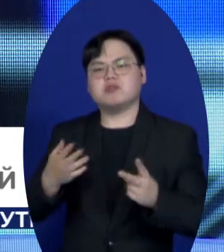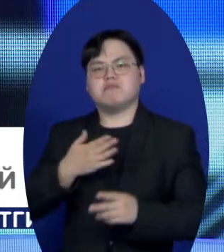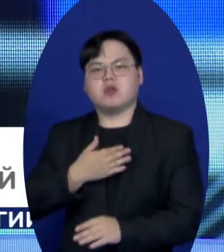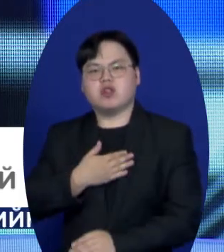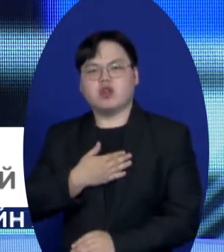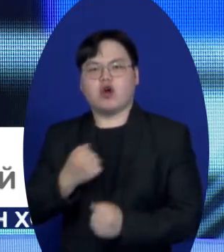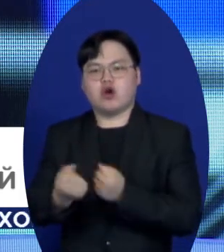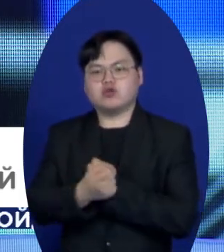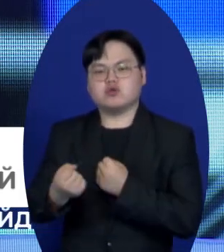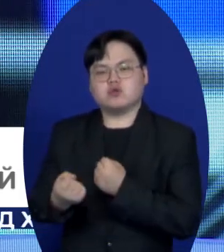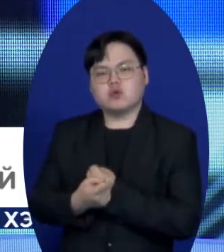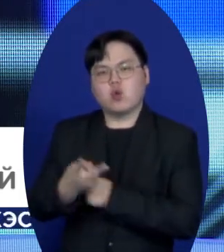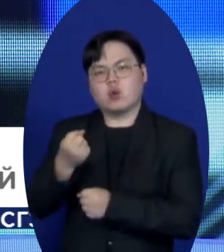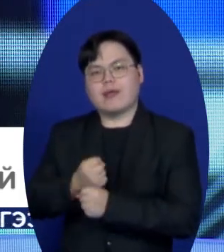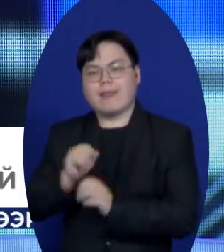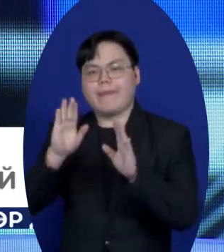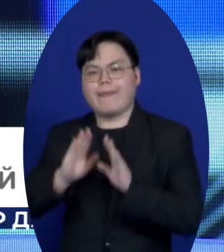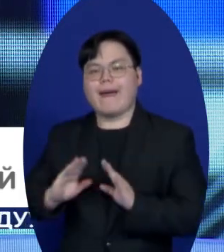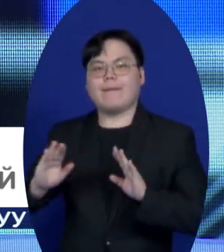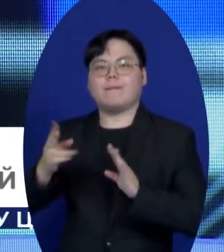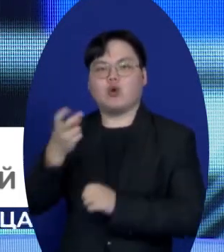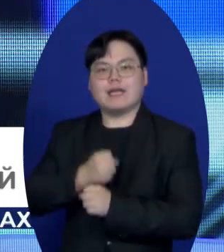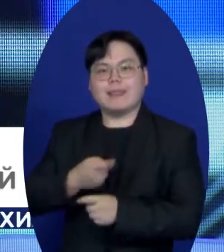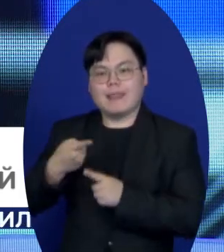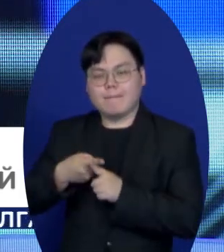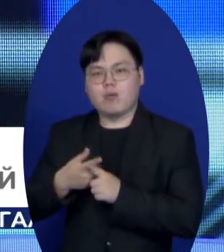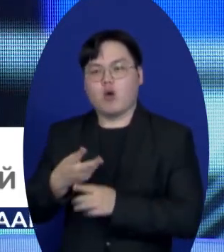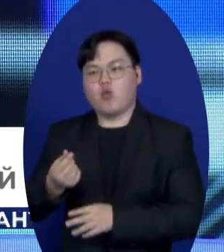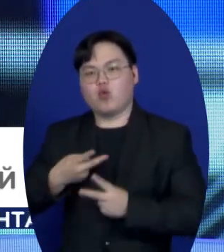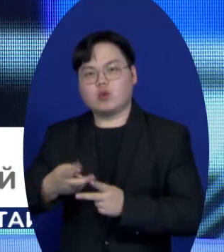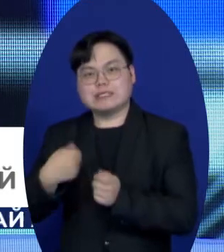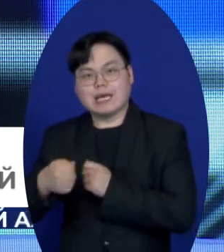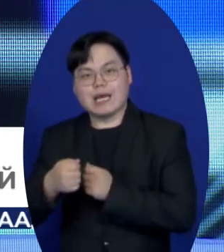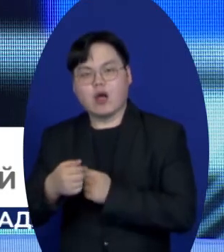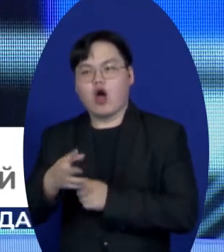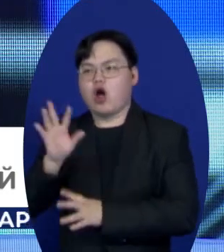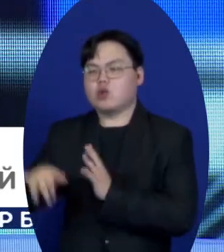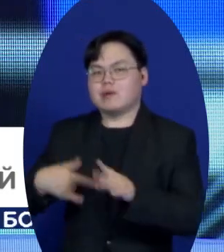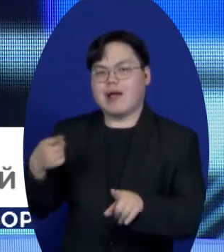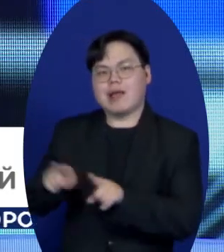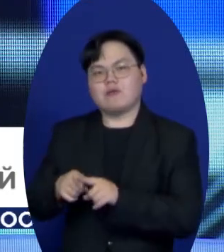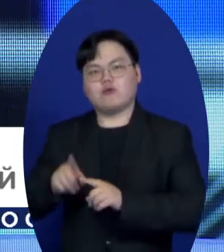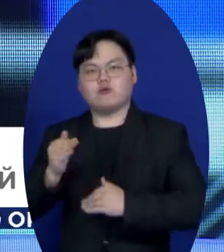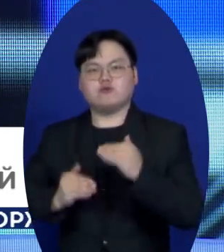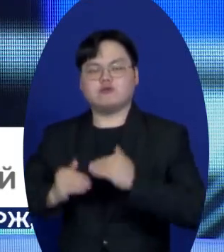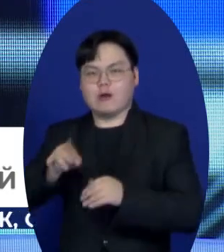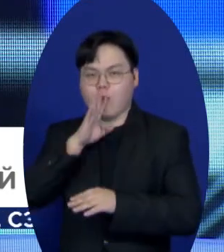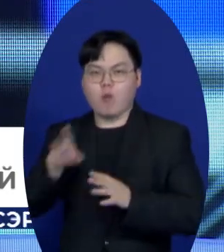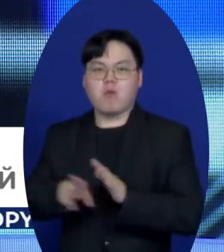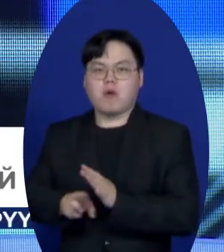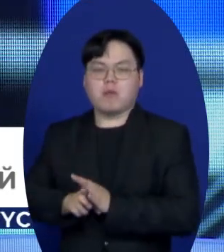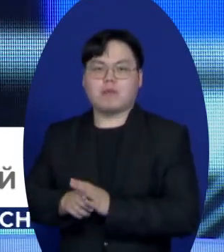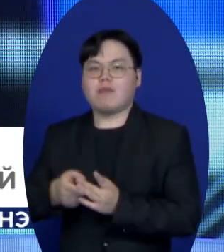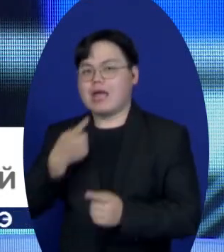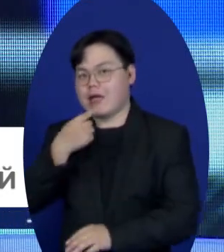арга хэмжээ, наадам фестивалыг нэмэгдүүлэх индэр үйлчлэгээний үн хөлсөгч гисэн олон улсад өрсөлдөхөд цолох хэрэгтэйг зарим төлөөллөд онцлон хэлж байна.